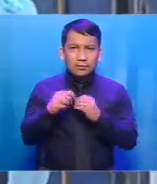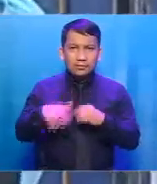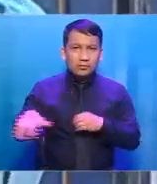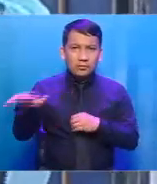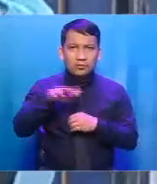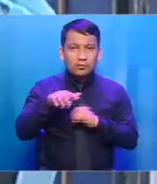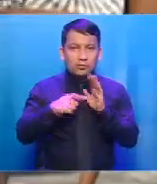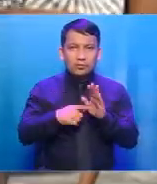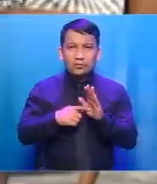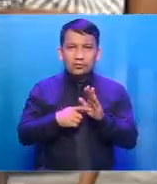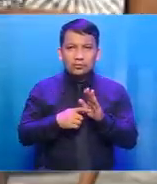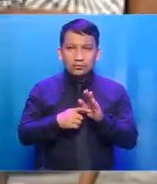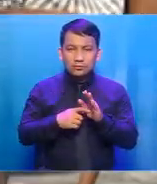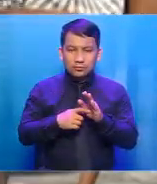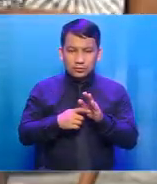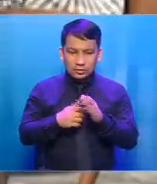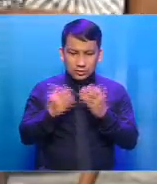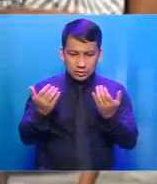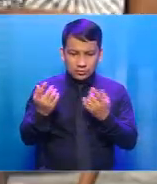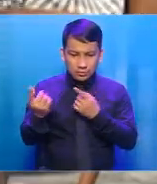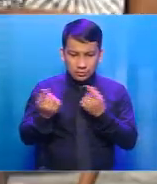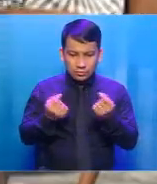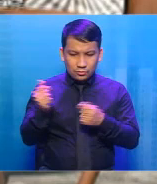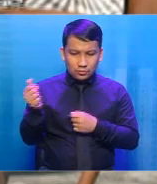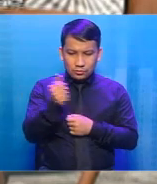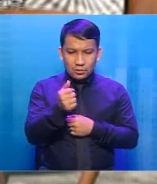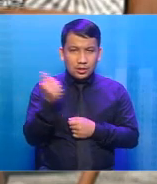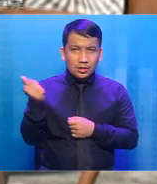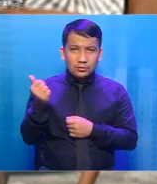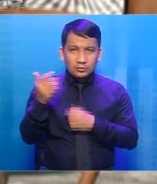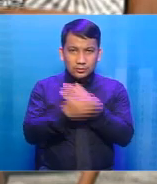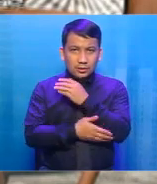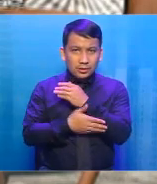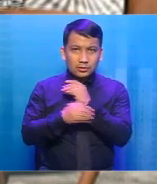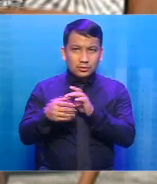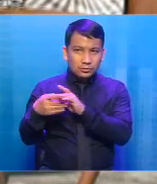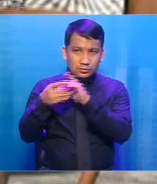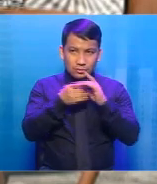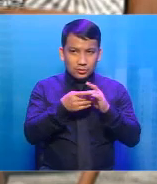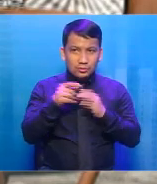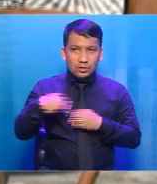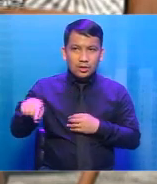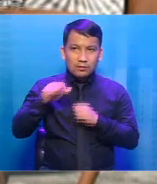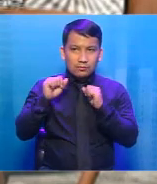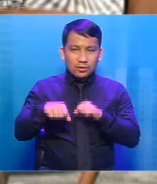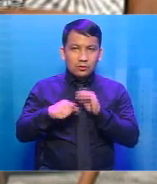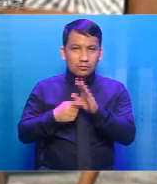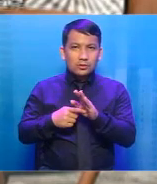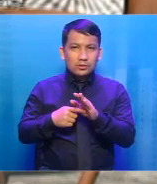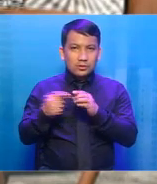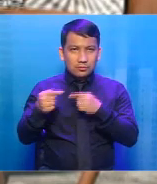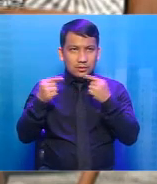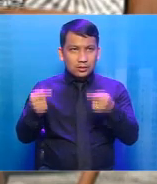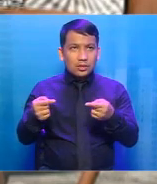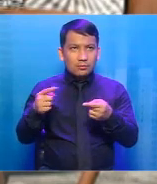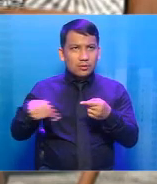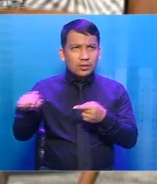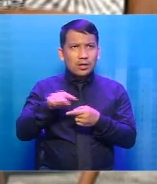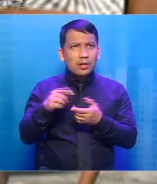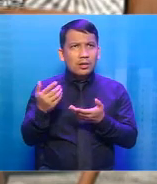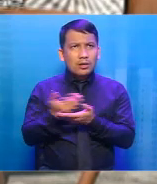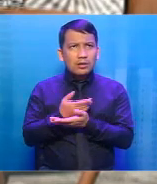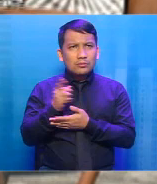country approach. Yung nagagawa ng ibang bansa in relation to sa paglaban dito sa ano na